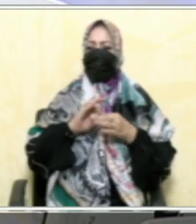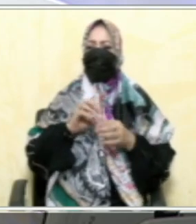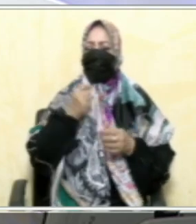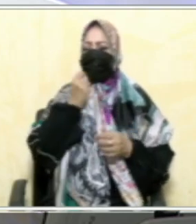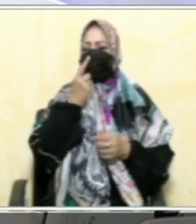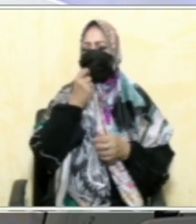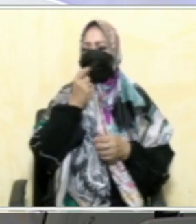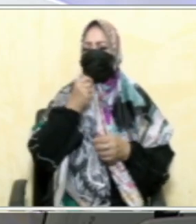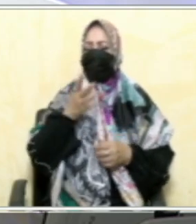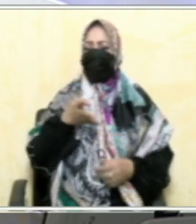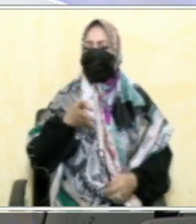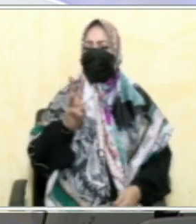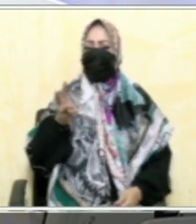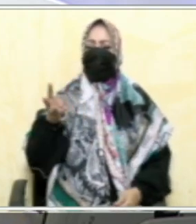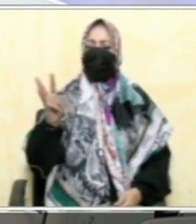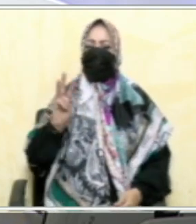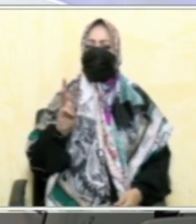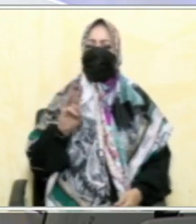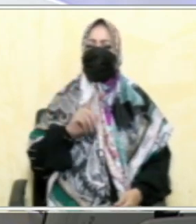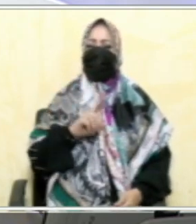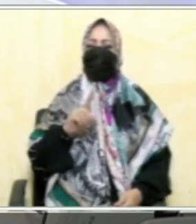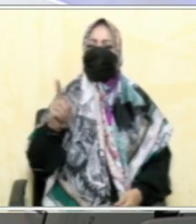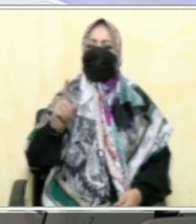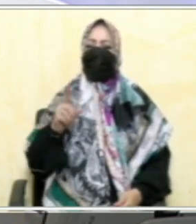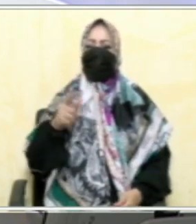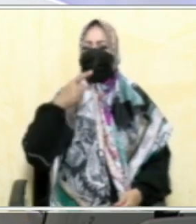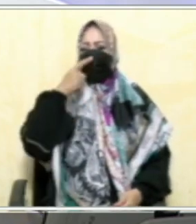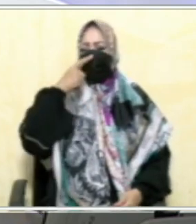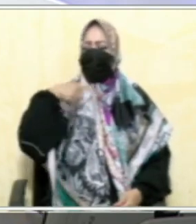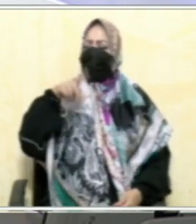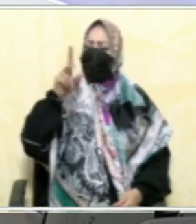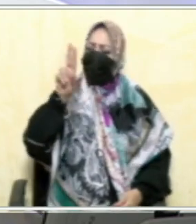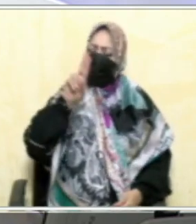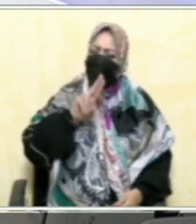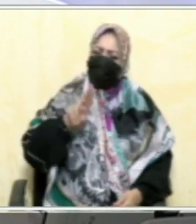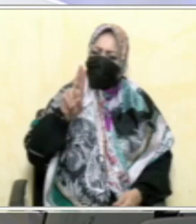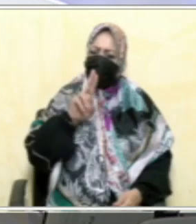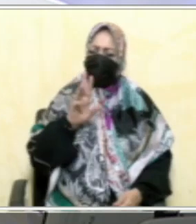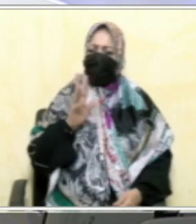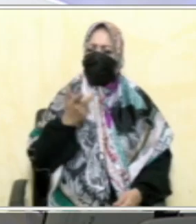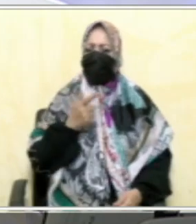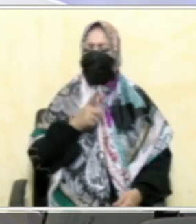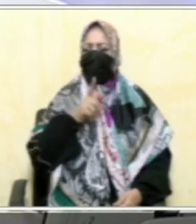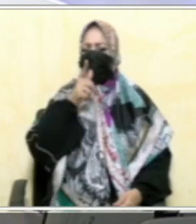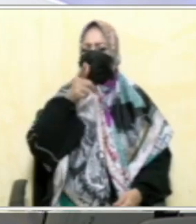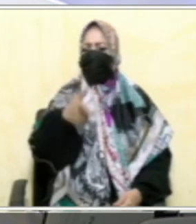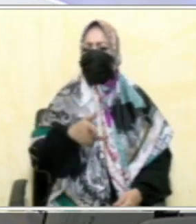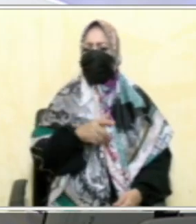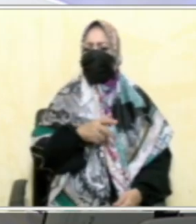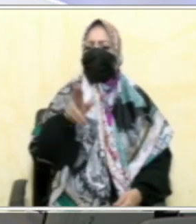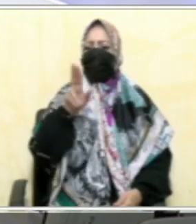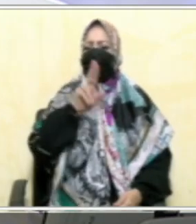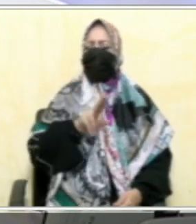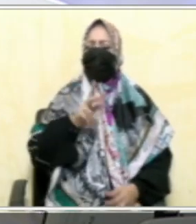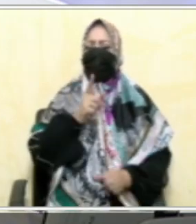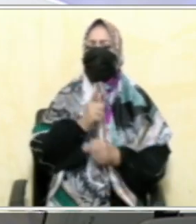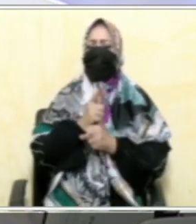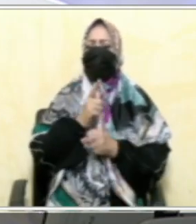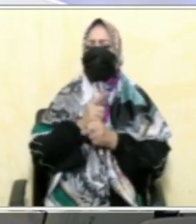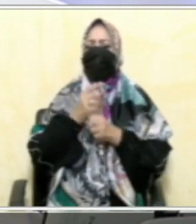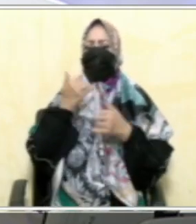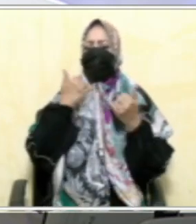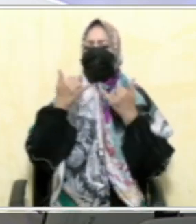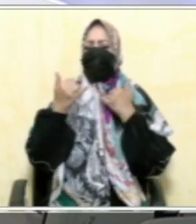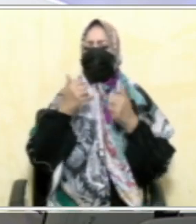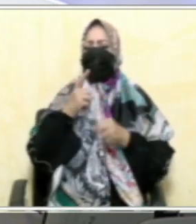الأسئلة مرت بي، بعض المدرسات تتصل وتقول لك أنا مدرسة تربية إسلامية أو لغة عربية على الأقل في سياق تخصصنا